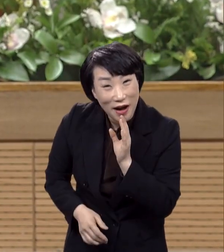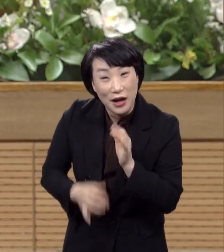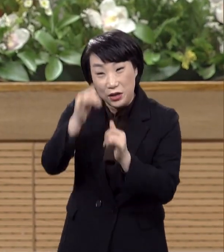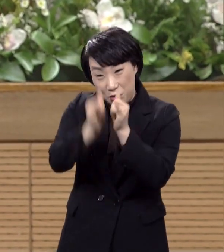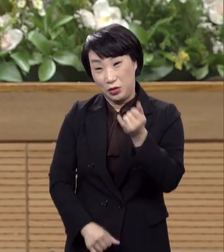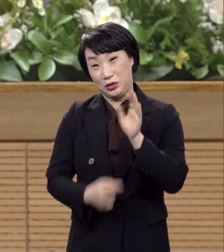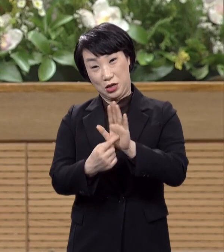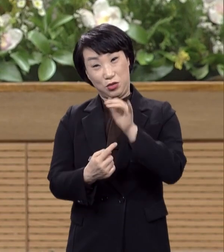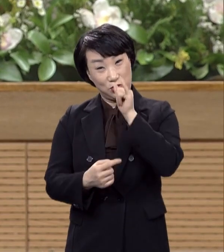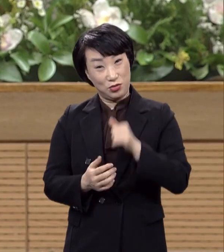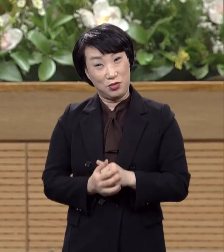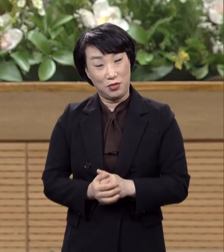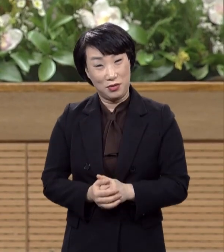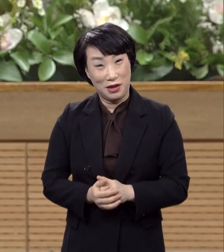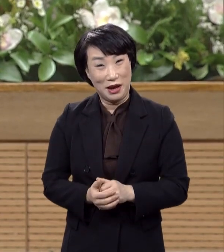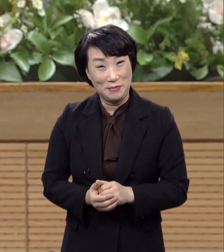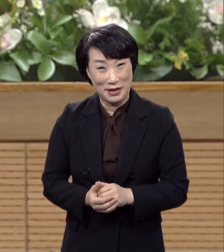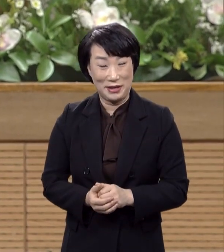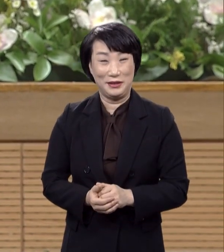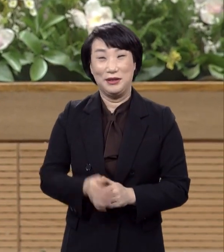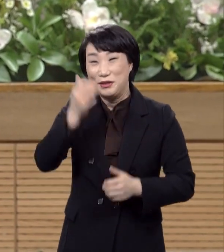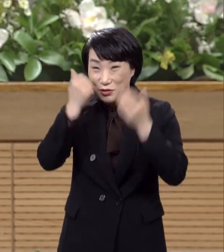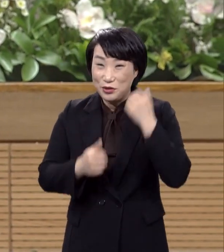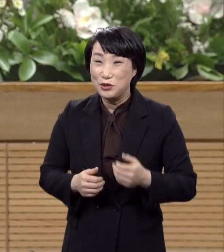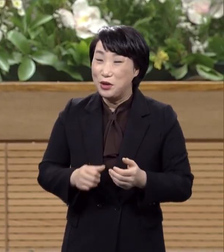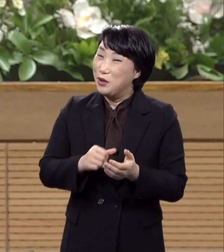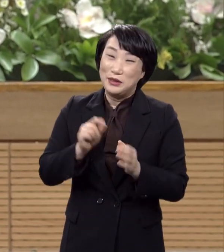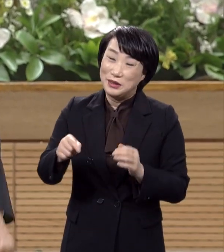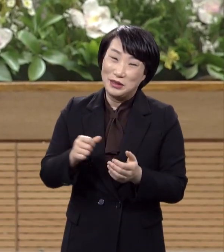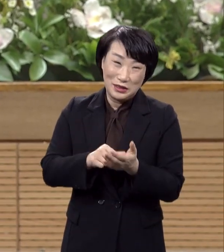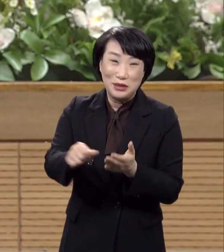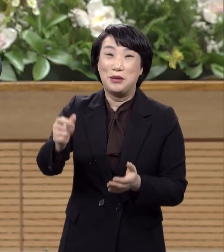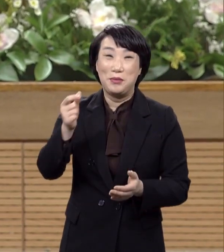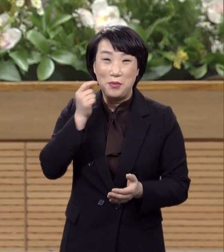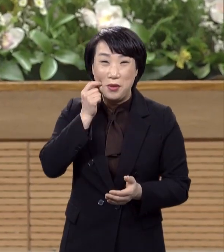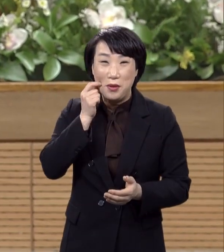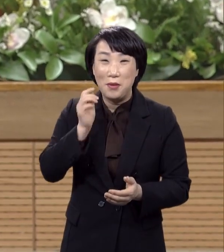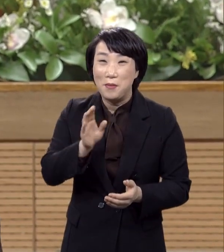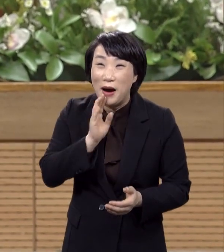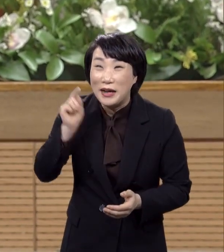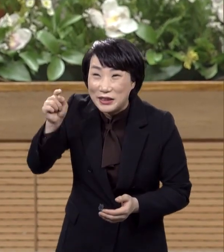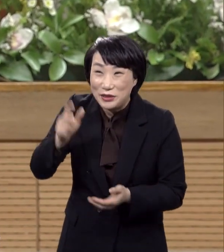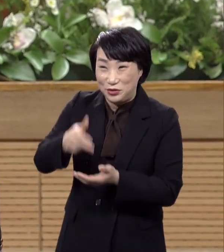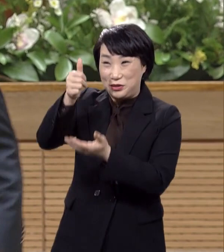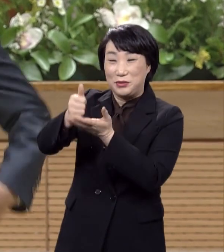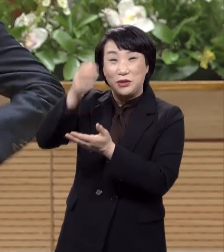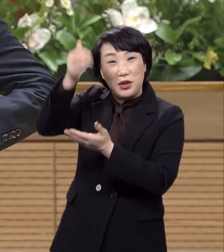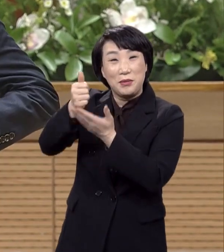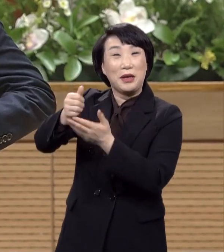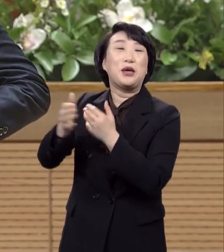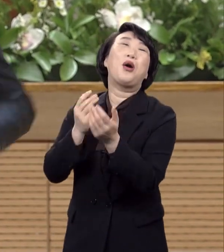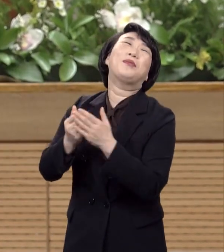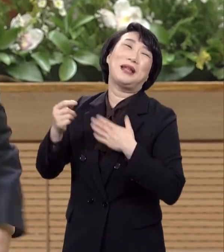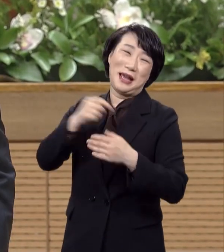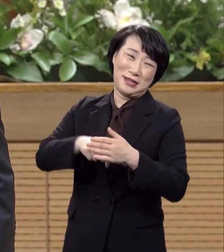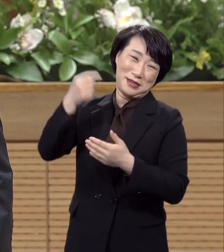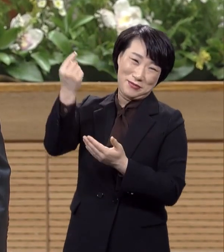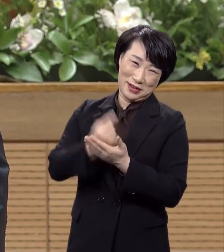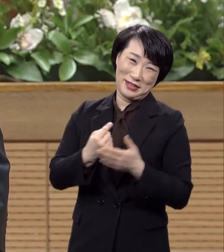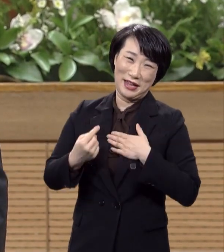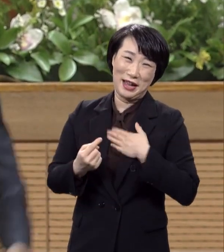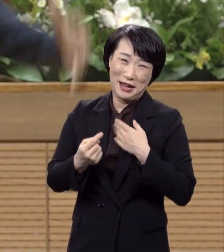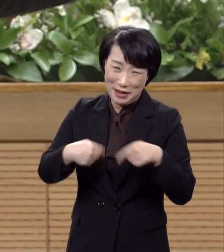역사가 말해주고 있다 이 말입니다. 아무도 지울 수 없다 이 말이요. 그 주님이 성령의 경험으로 내 안에 와